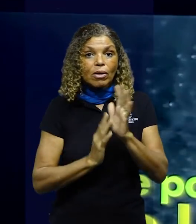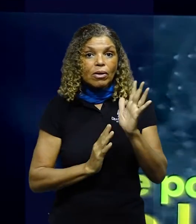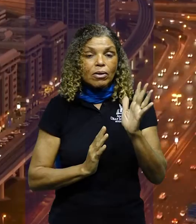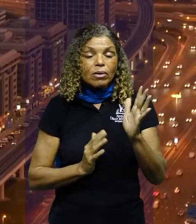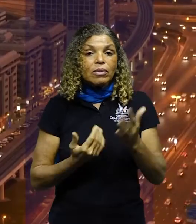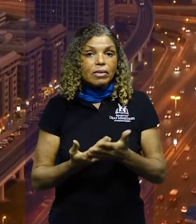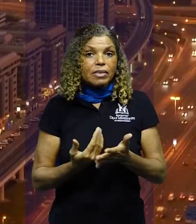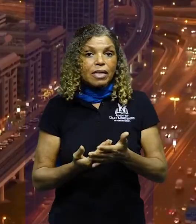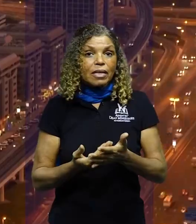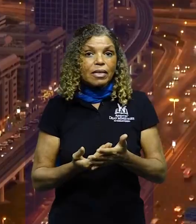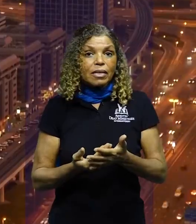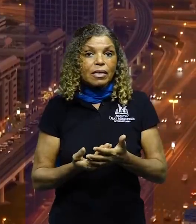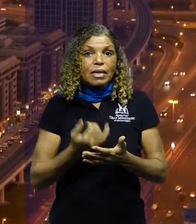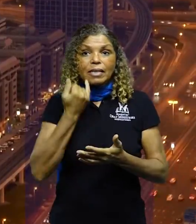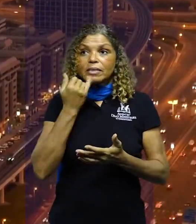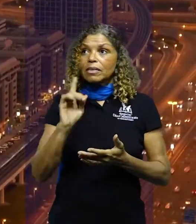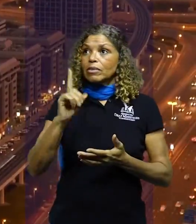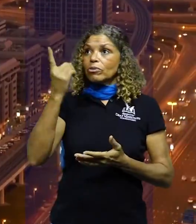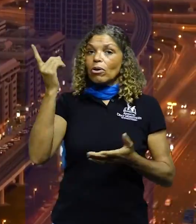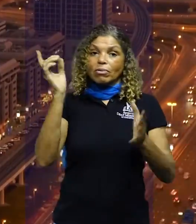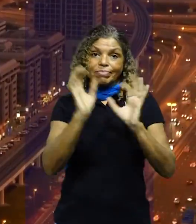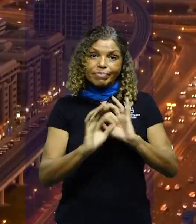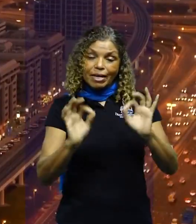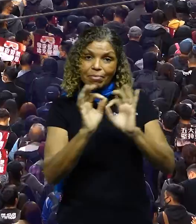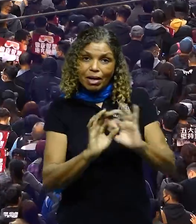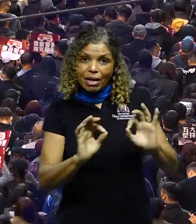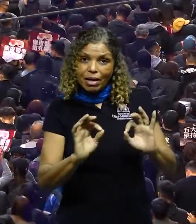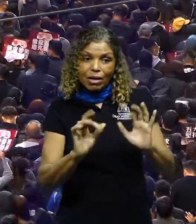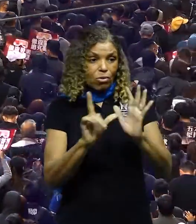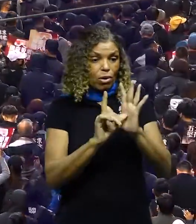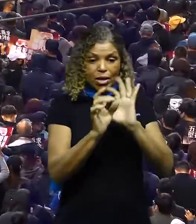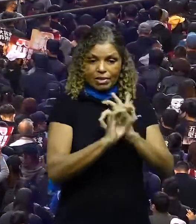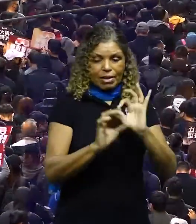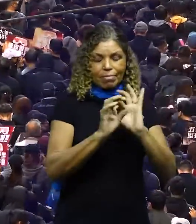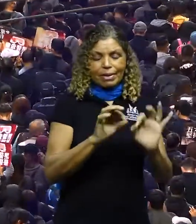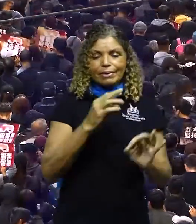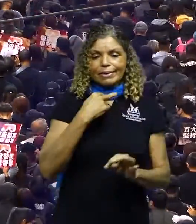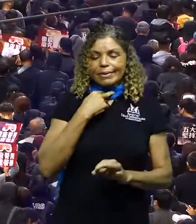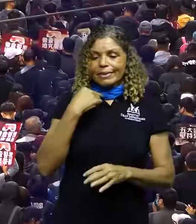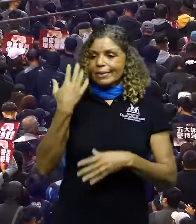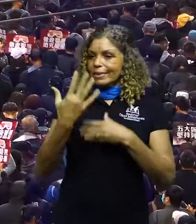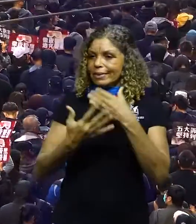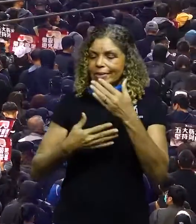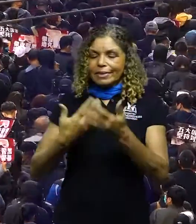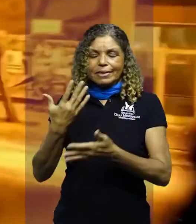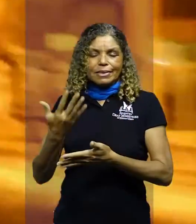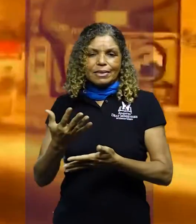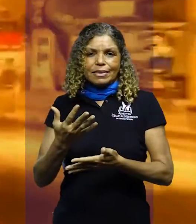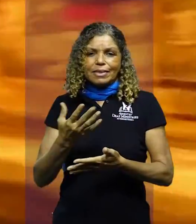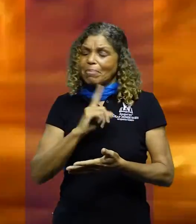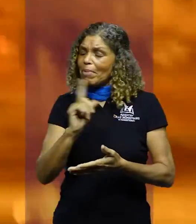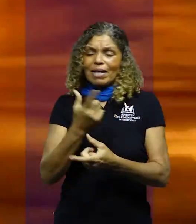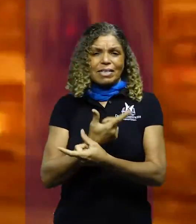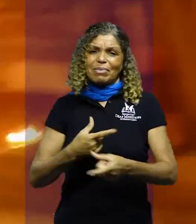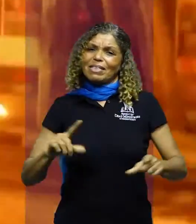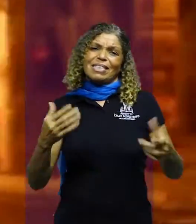se vivre et se trouver dans une société sans règles et sans lois. Quand une société est sans règles et sans lois, ce n'est pas la